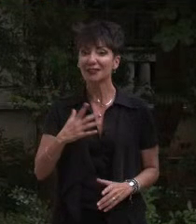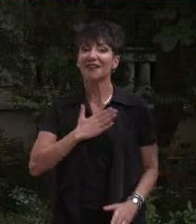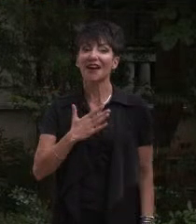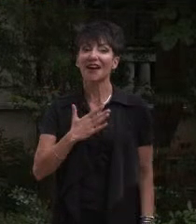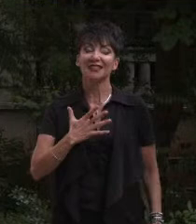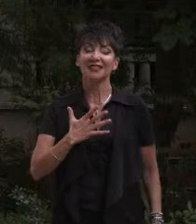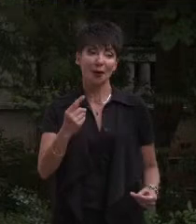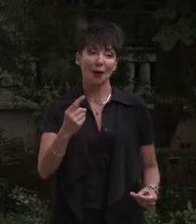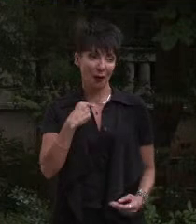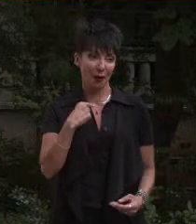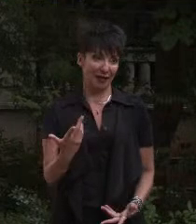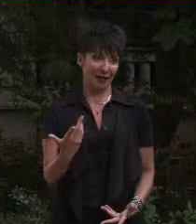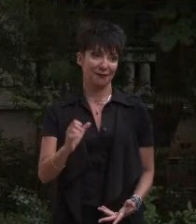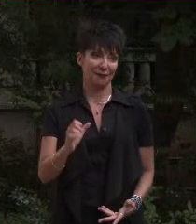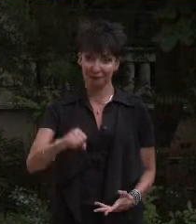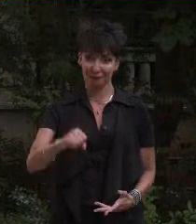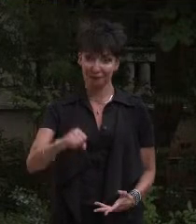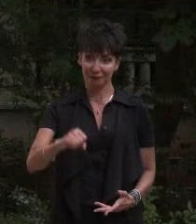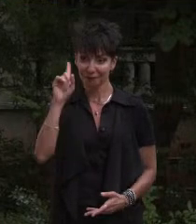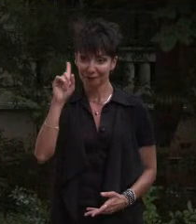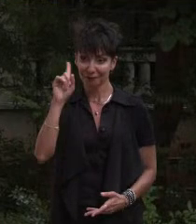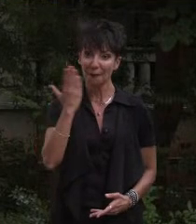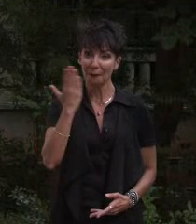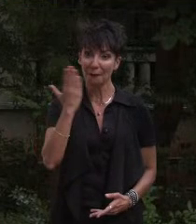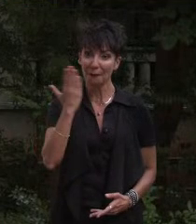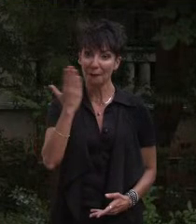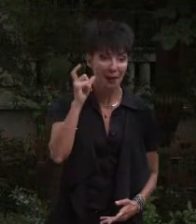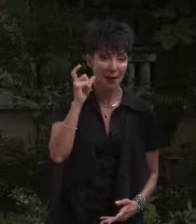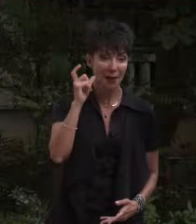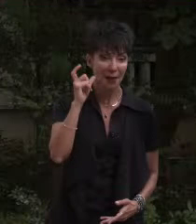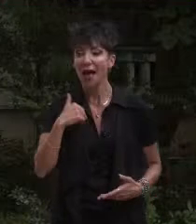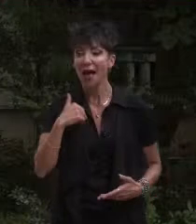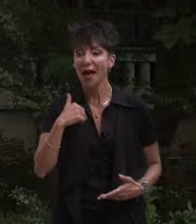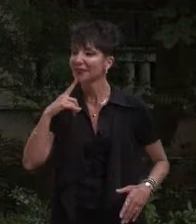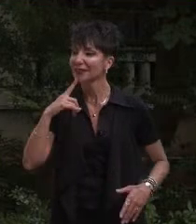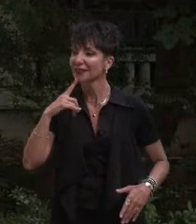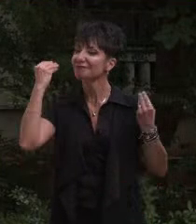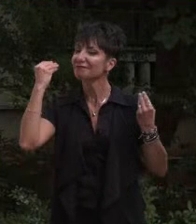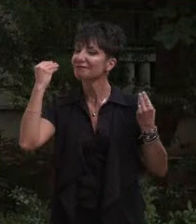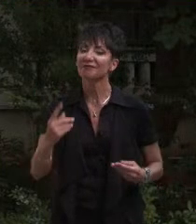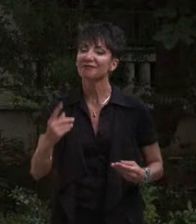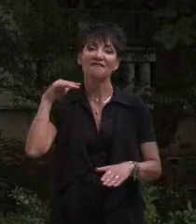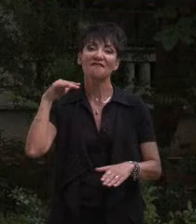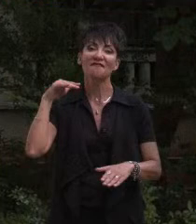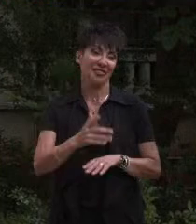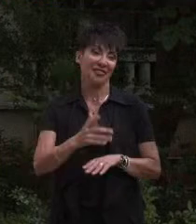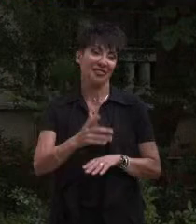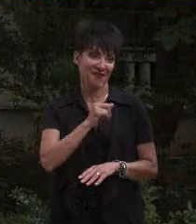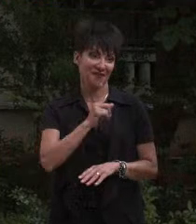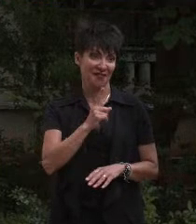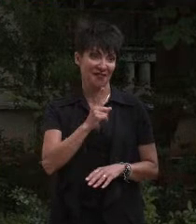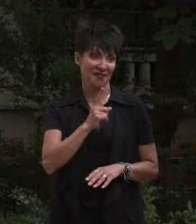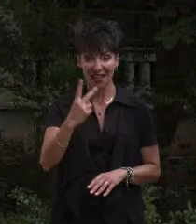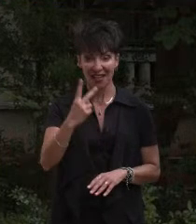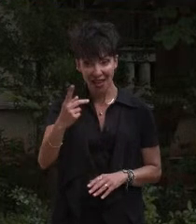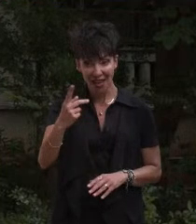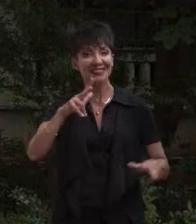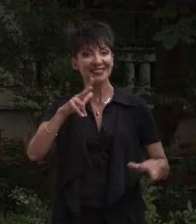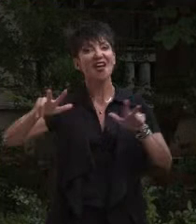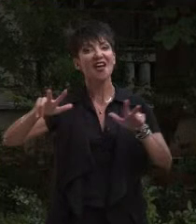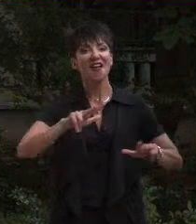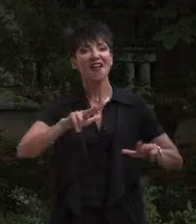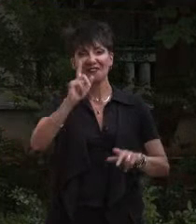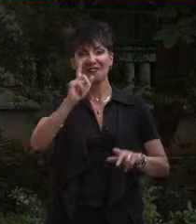και πάλι θερμά τις μαθήτριες και τους μαθητές για την ωραία βραδιά που μας χάρισαν. Δείτε ένα μικρό